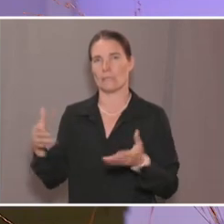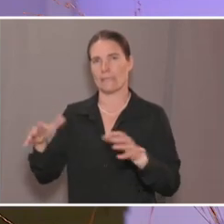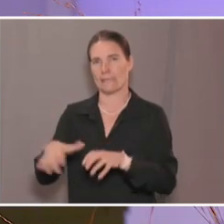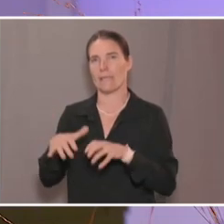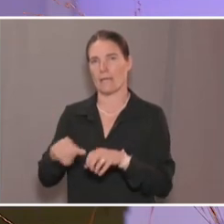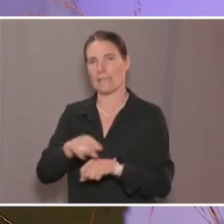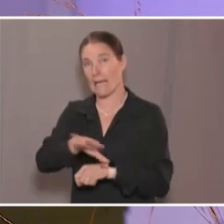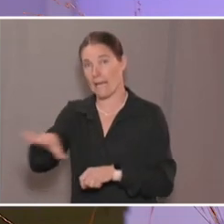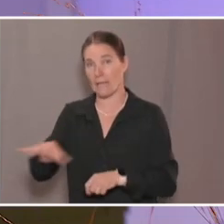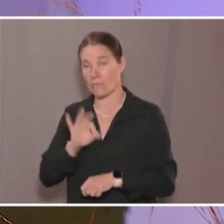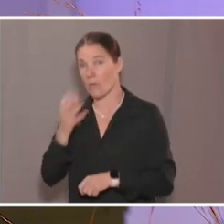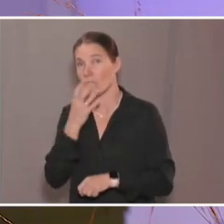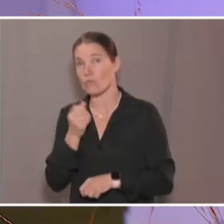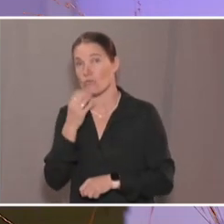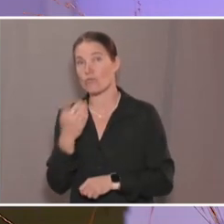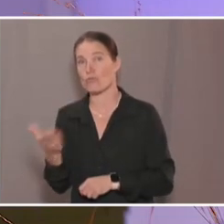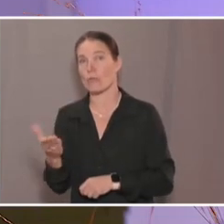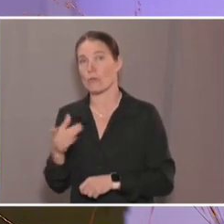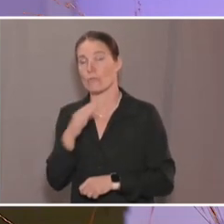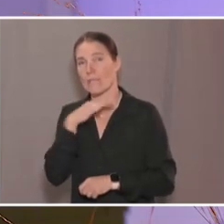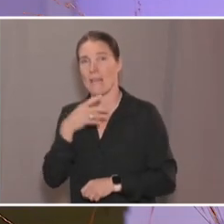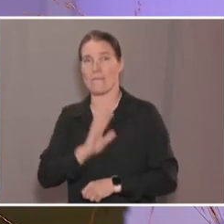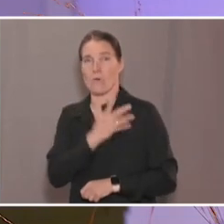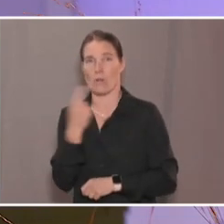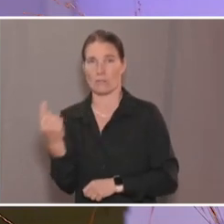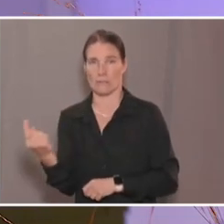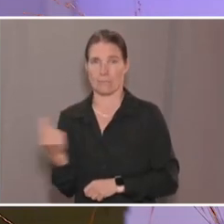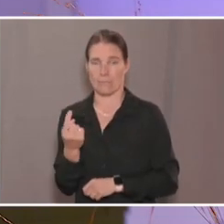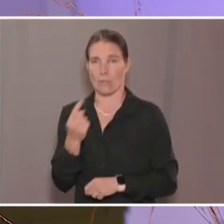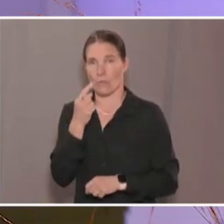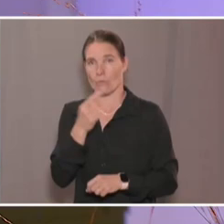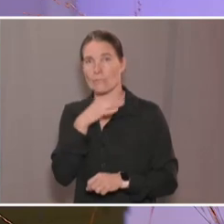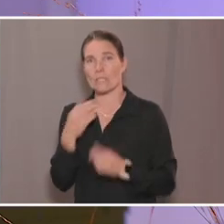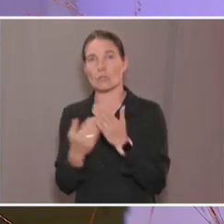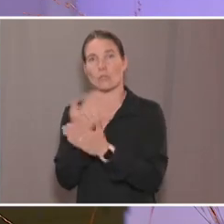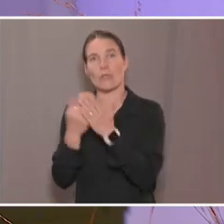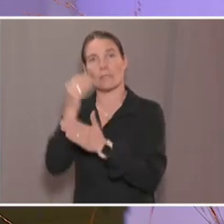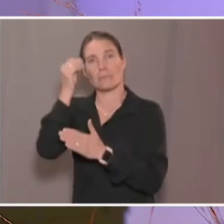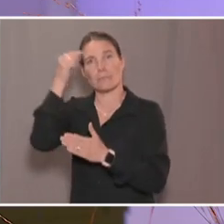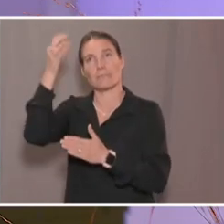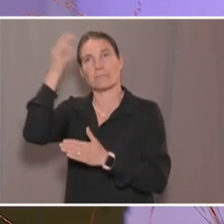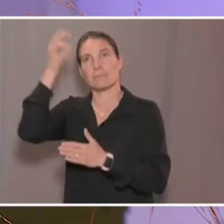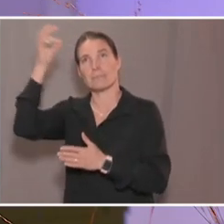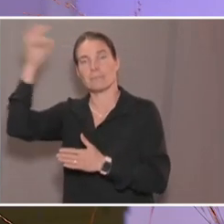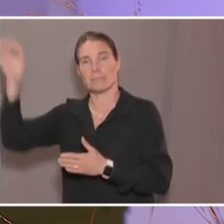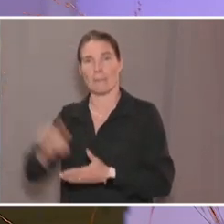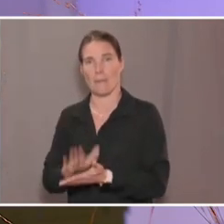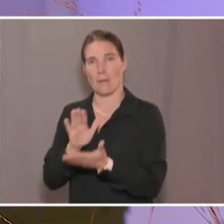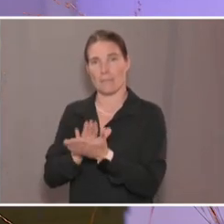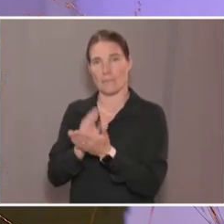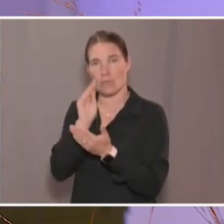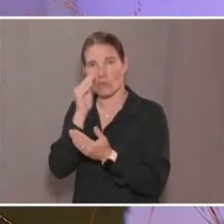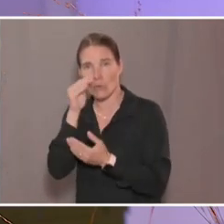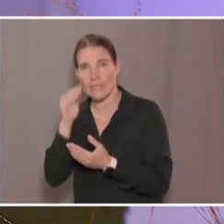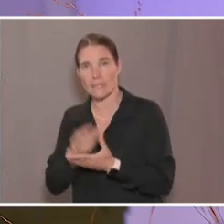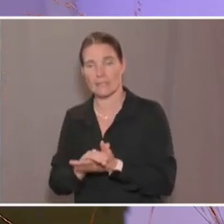allen wünsche ich viel Erfolg, viele neue Erkenntnisse. Bleiben Sie neugierig in